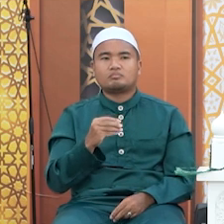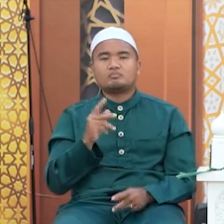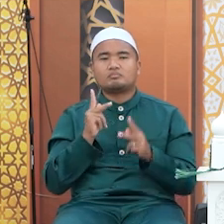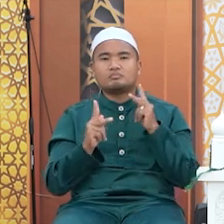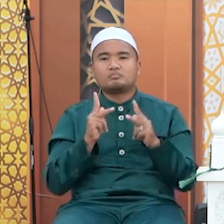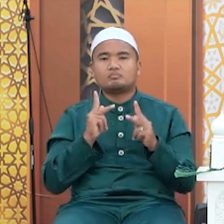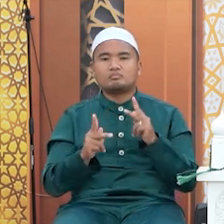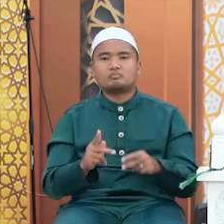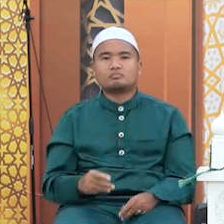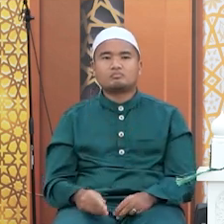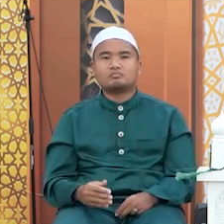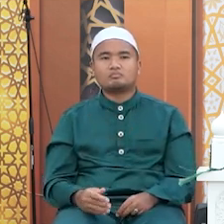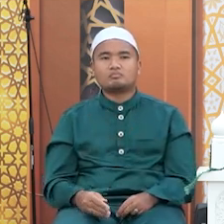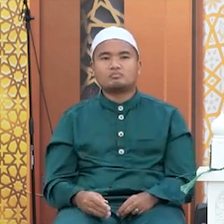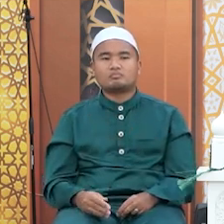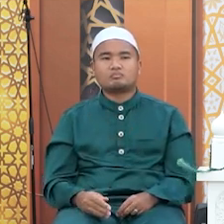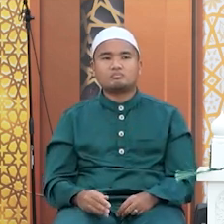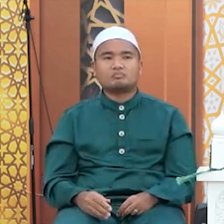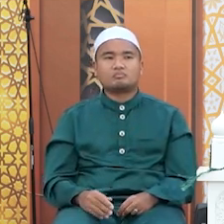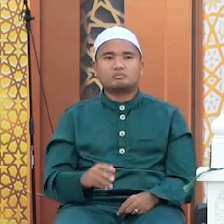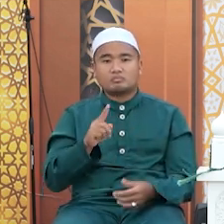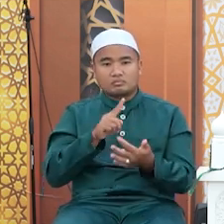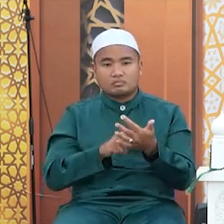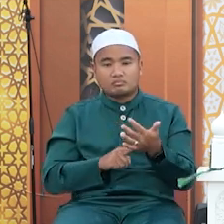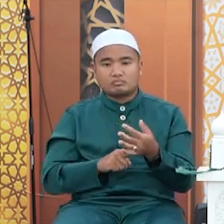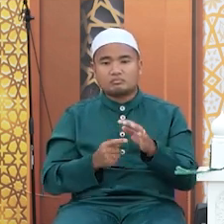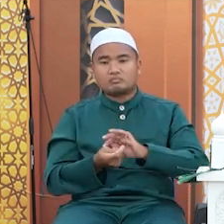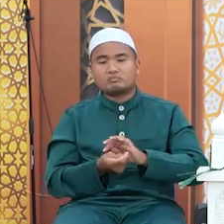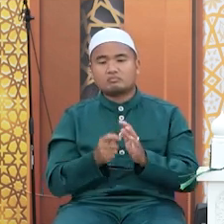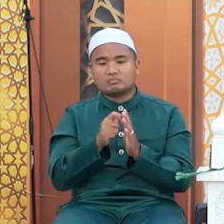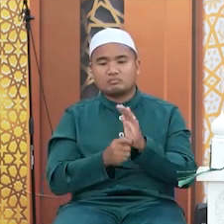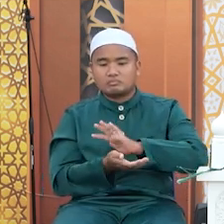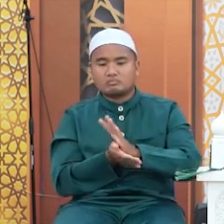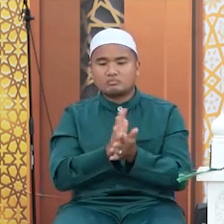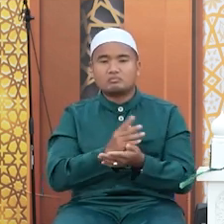nughair. Wahai Abah Umair, apa terjadi pada burung kamu?